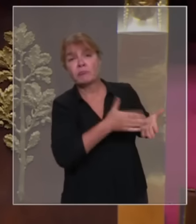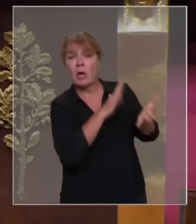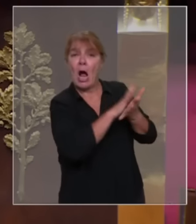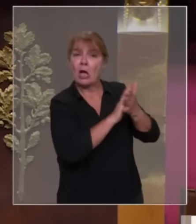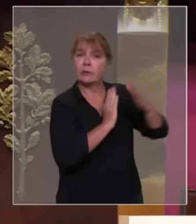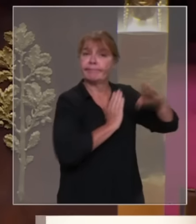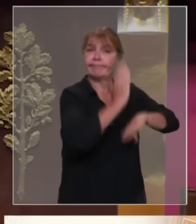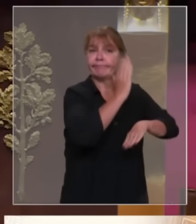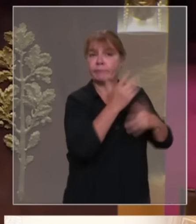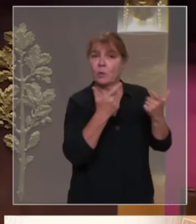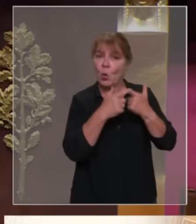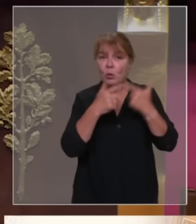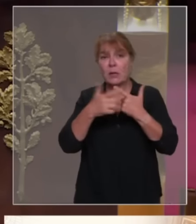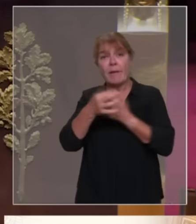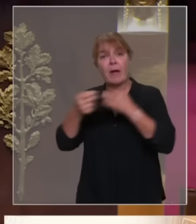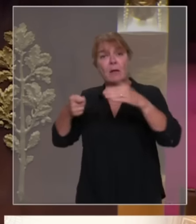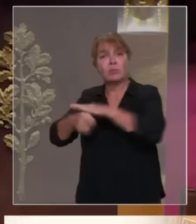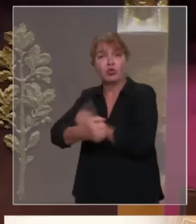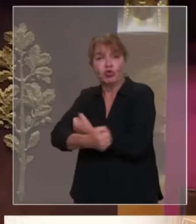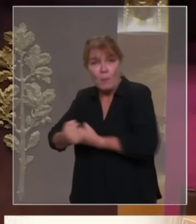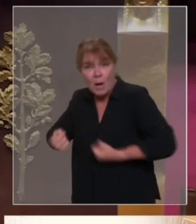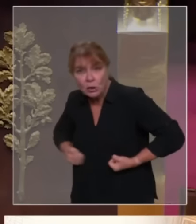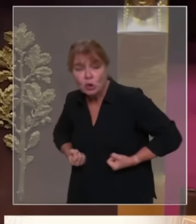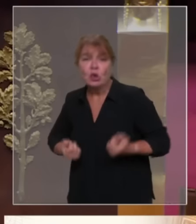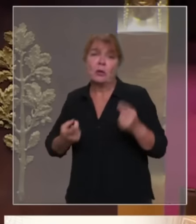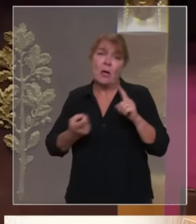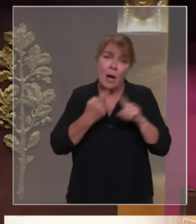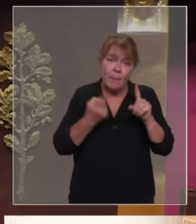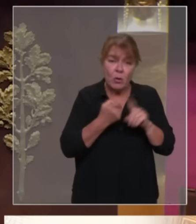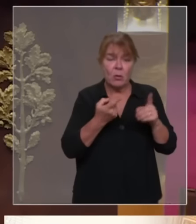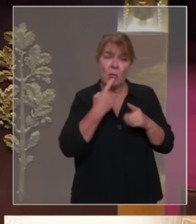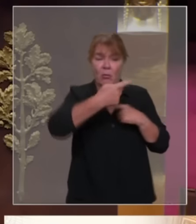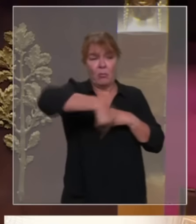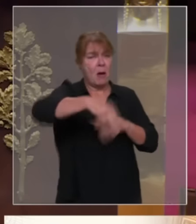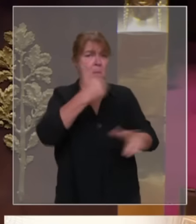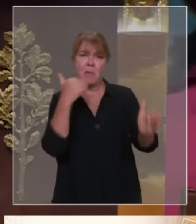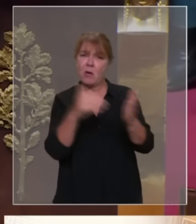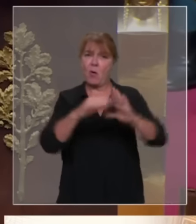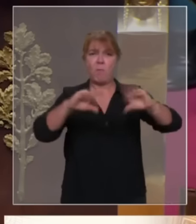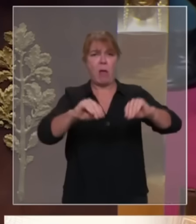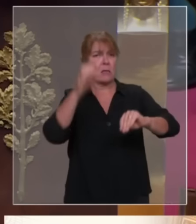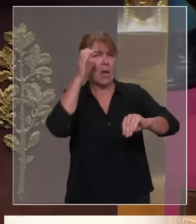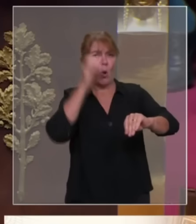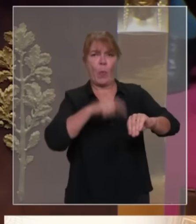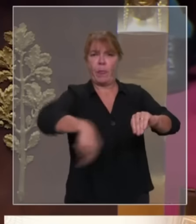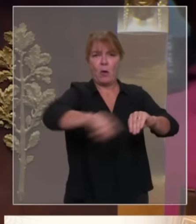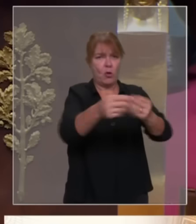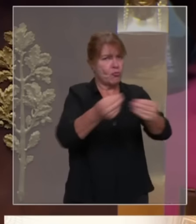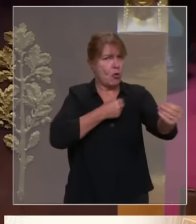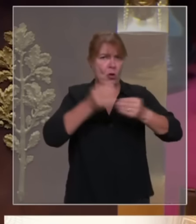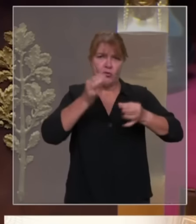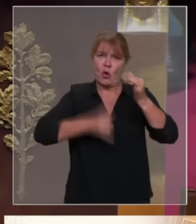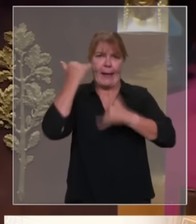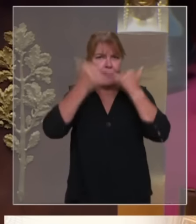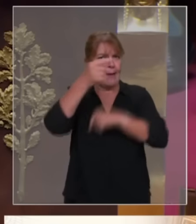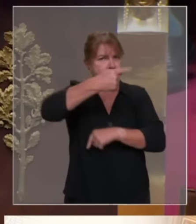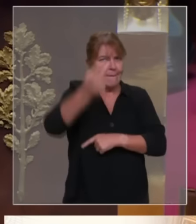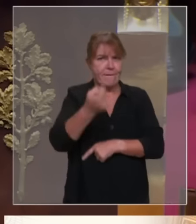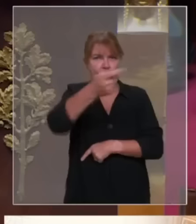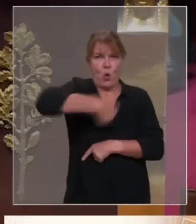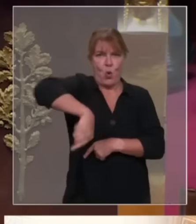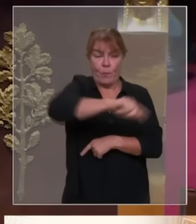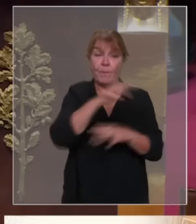système d'indemnisation du chômage. Ils sont, de mon point de vue, les mieux placés pour apporter des solutions. Sur